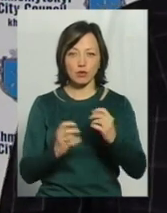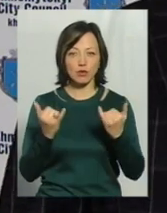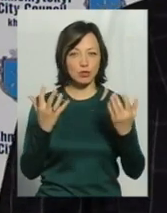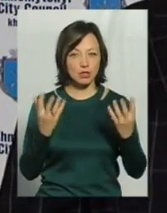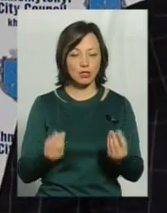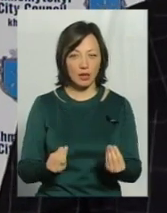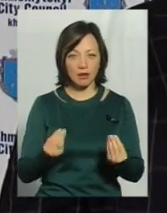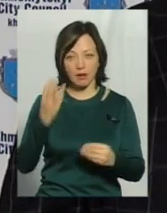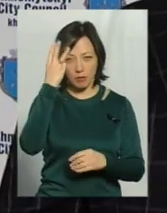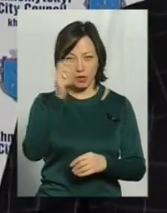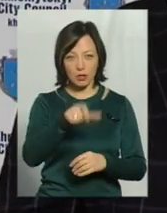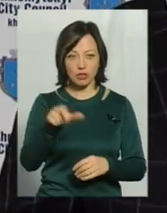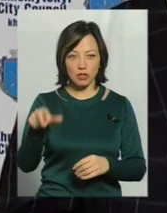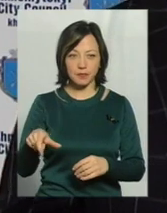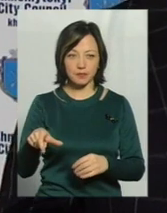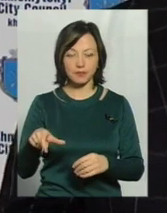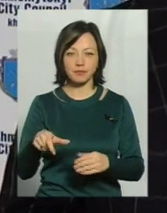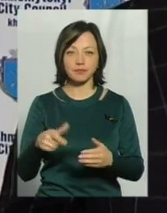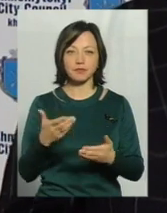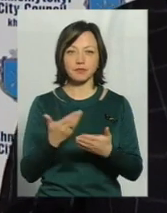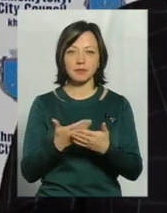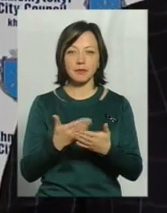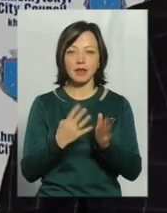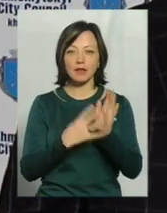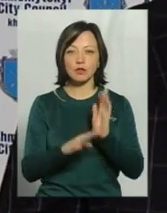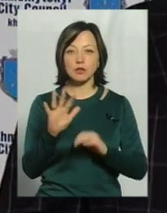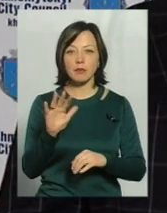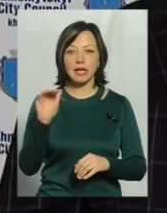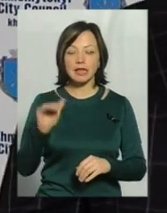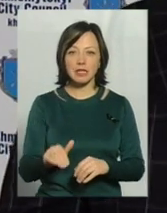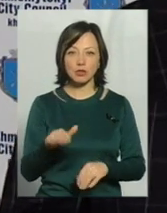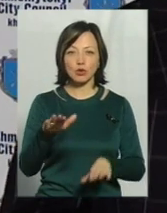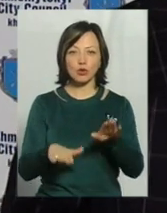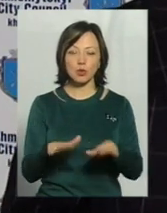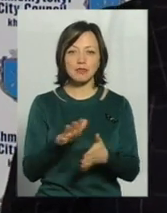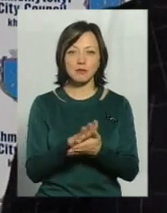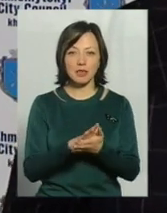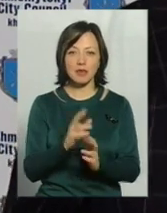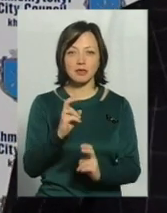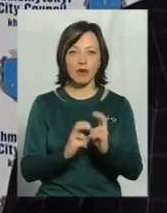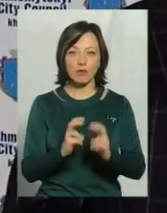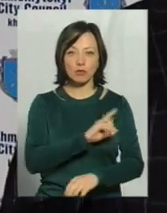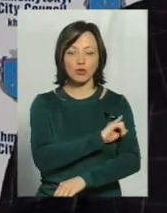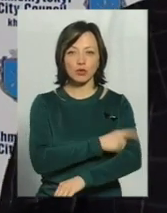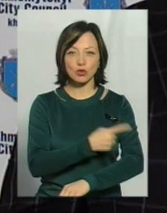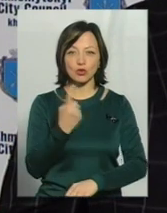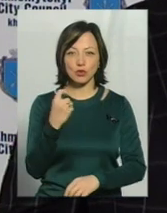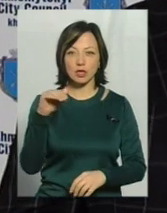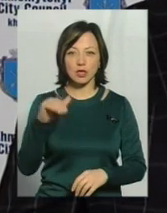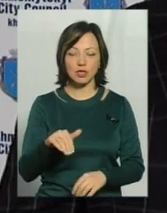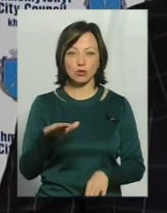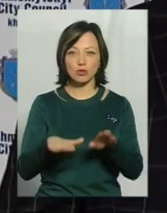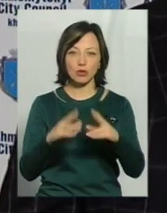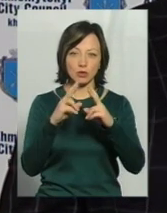день хмельничани продукують приблизно 95 тисяч тонн сміття. Тобто, фактично, завод потужністю 100 тисяч тонн,